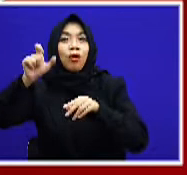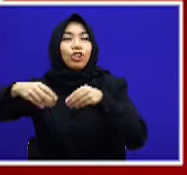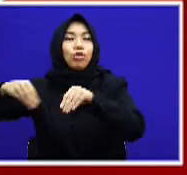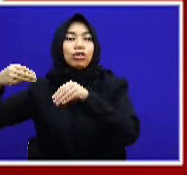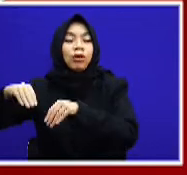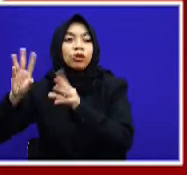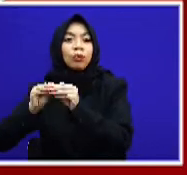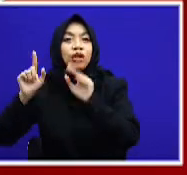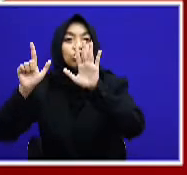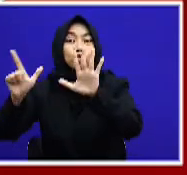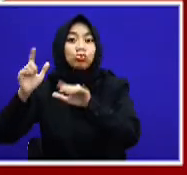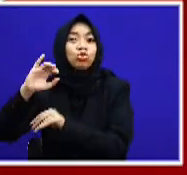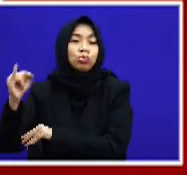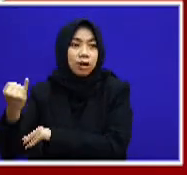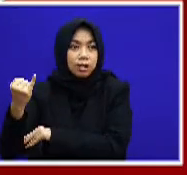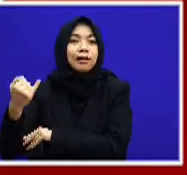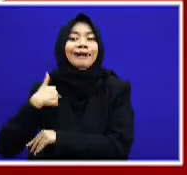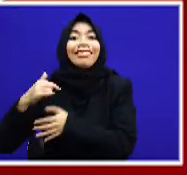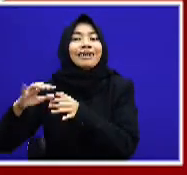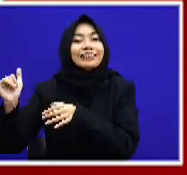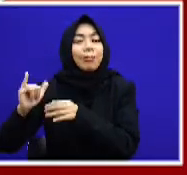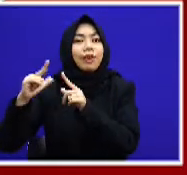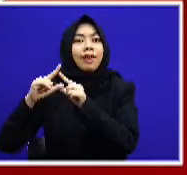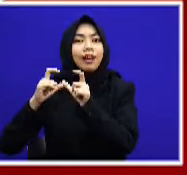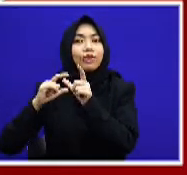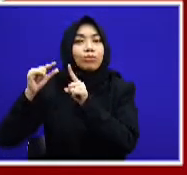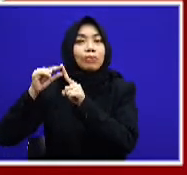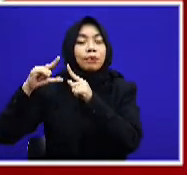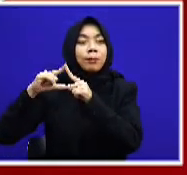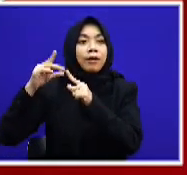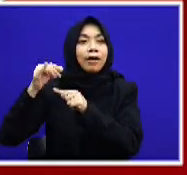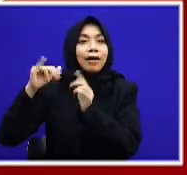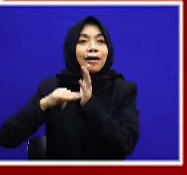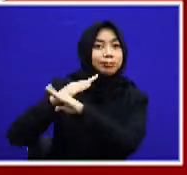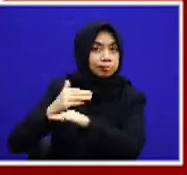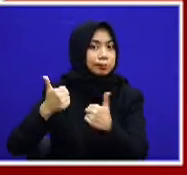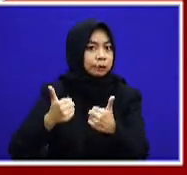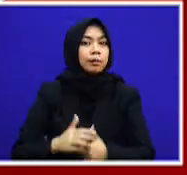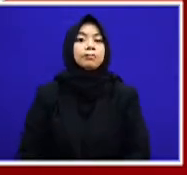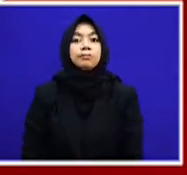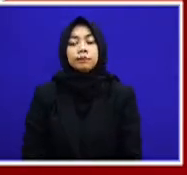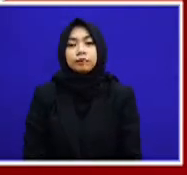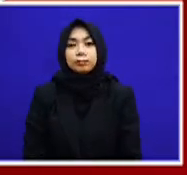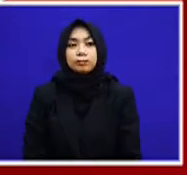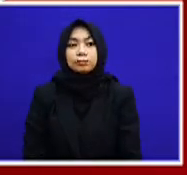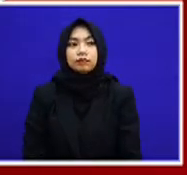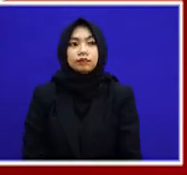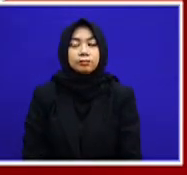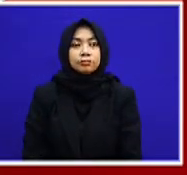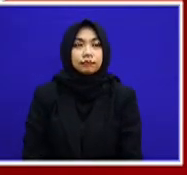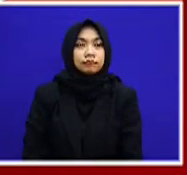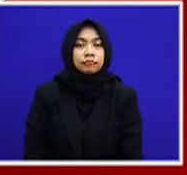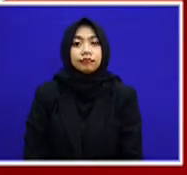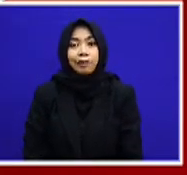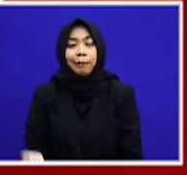juga bekerja sama untuk melakukan penyuluhan kepada para pengelola pasar. Nah, selain klaster